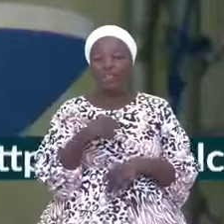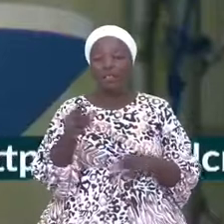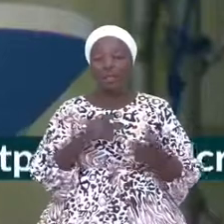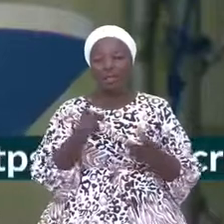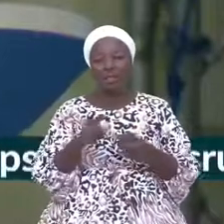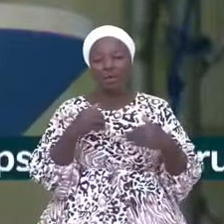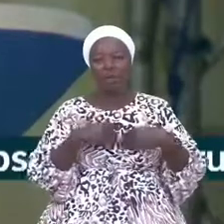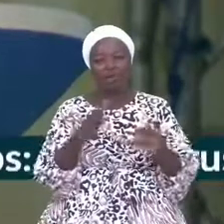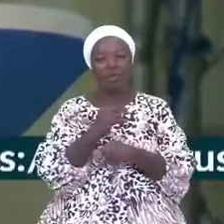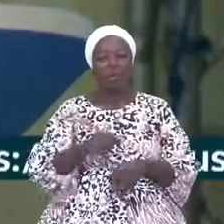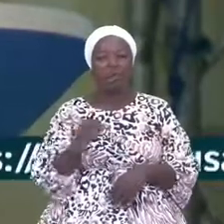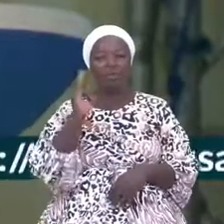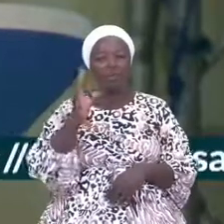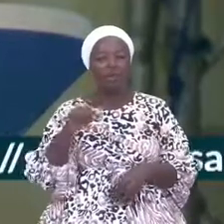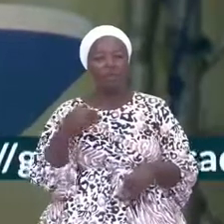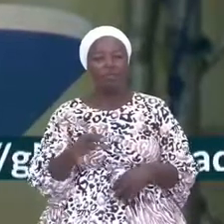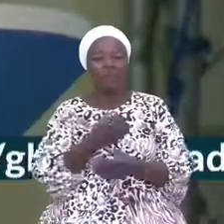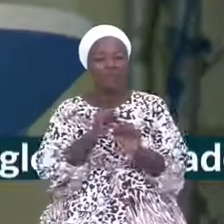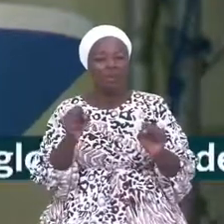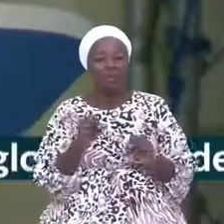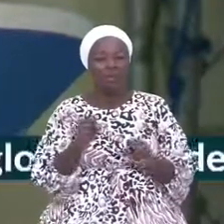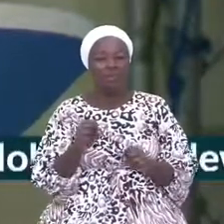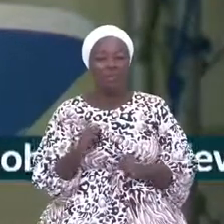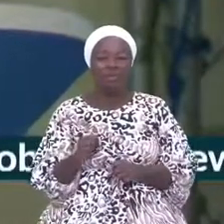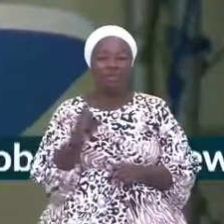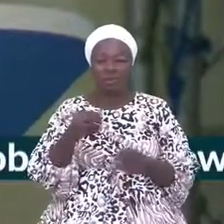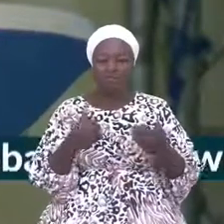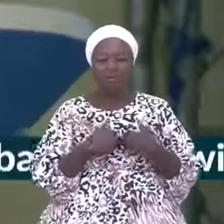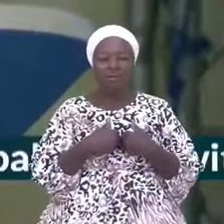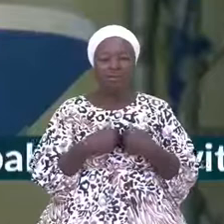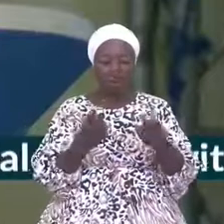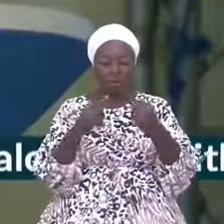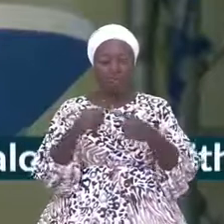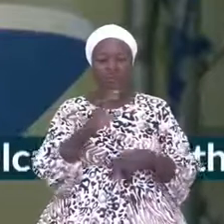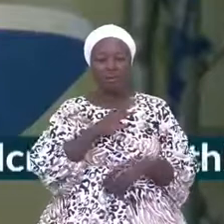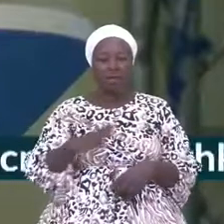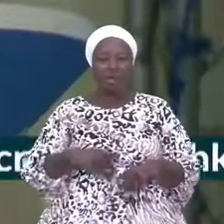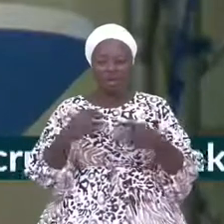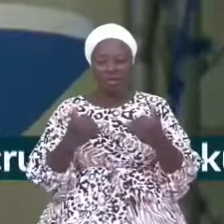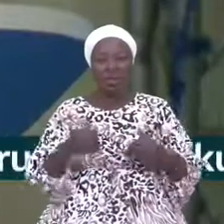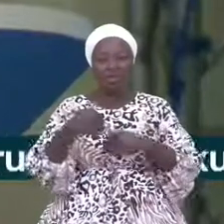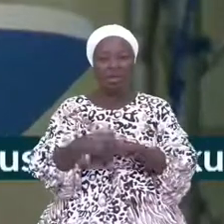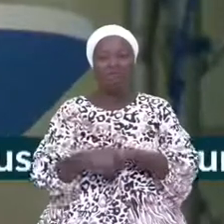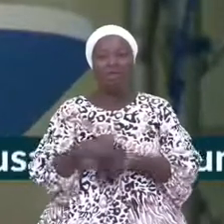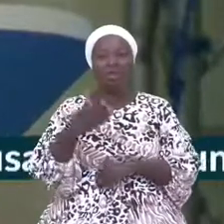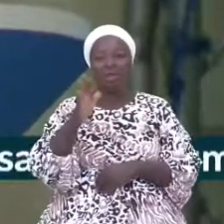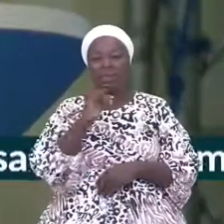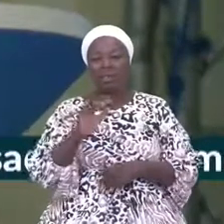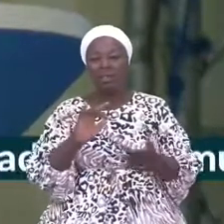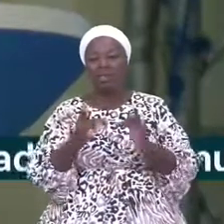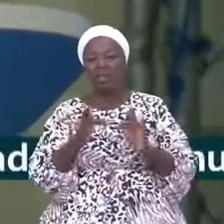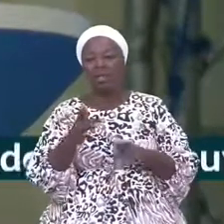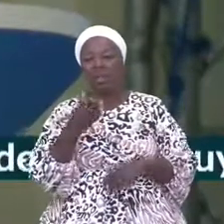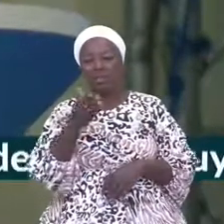Vous qui nous suivez en ligne et vous avez reçu le message du salut et vous vous êtes identifié à